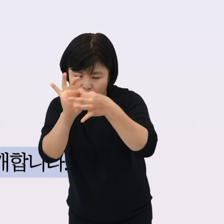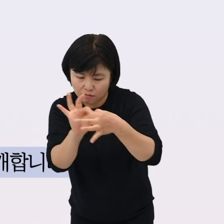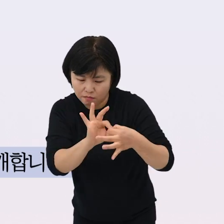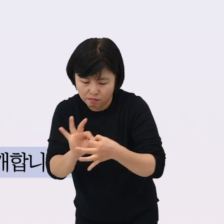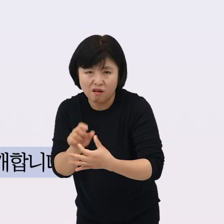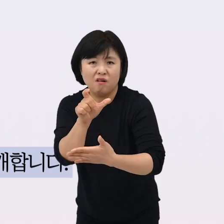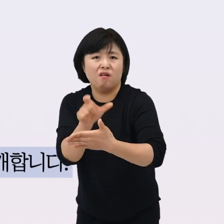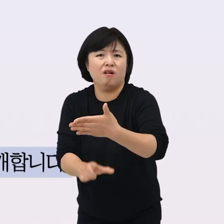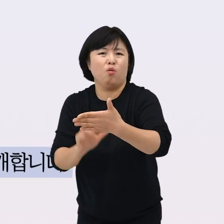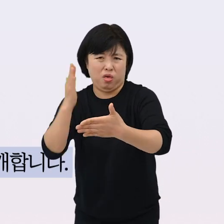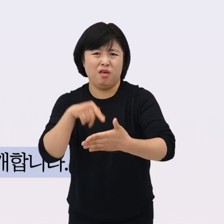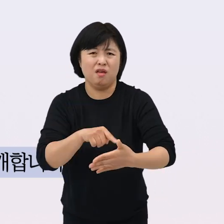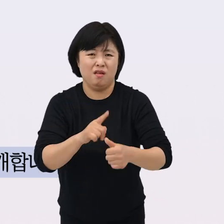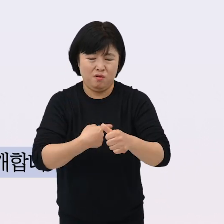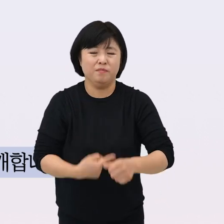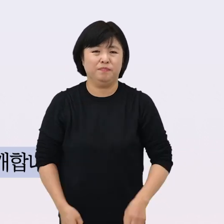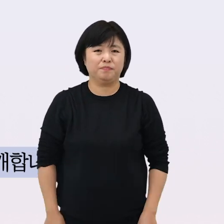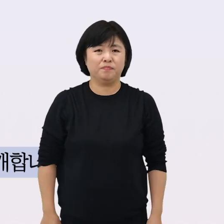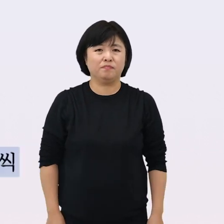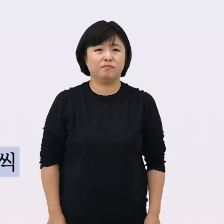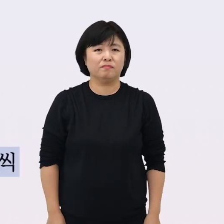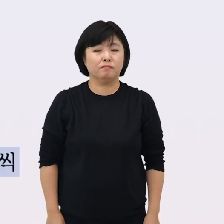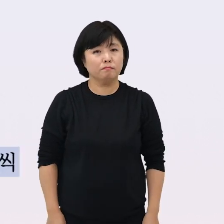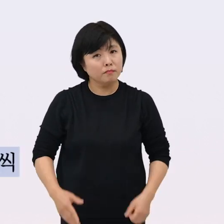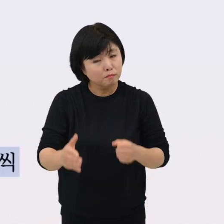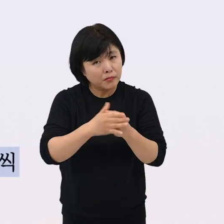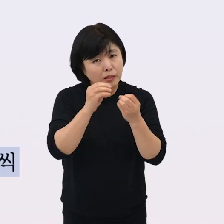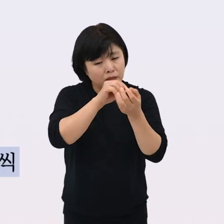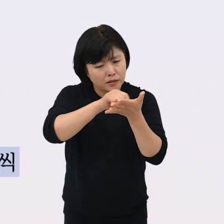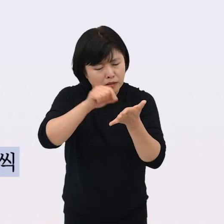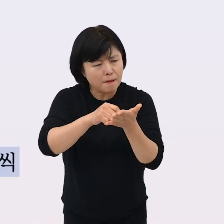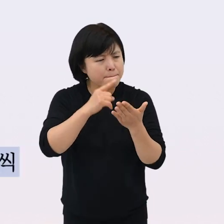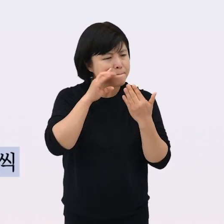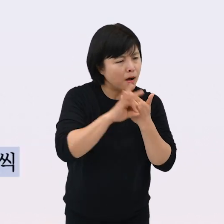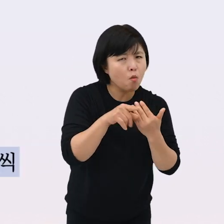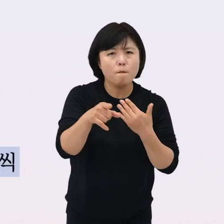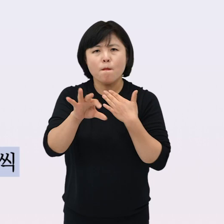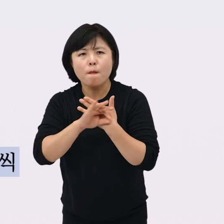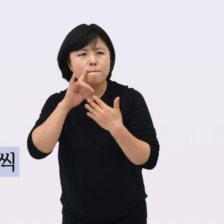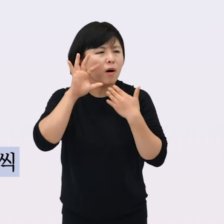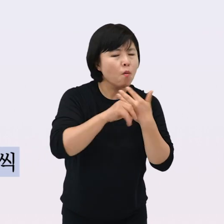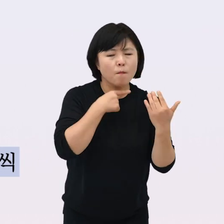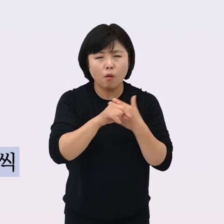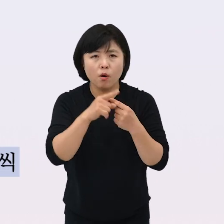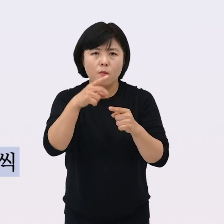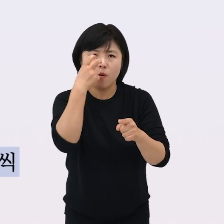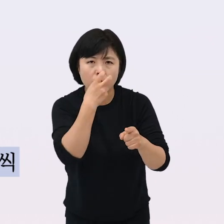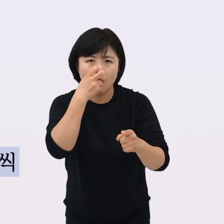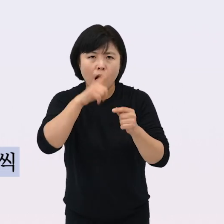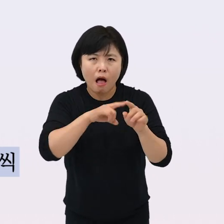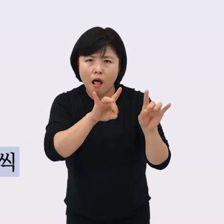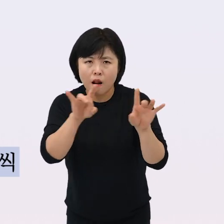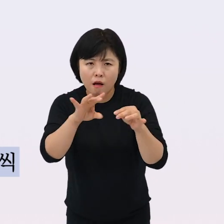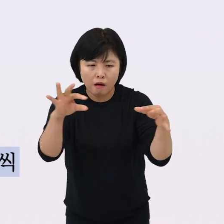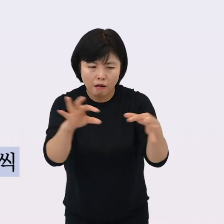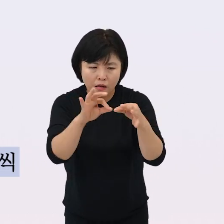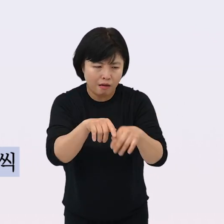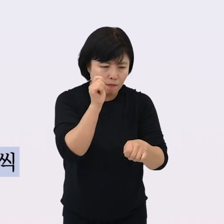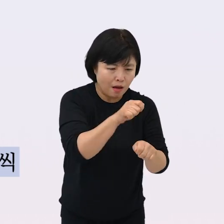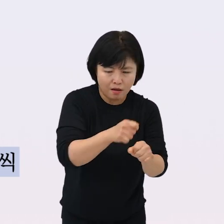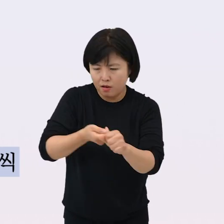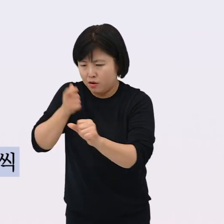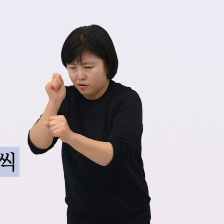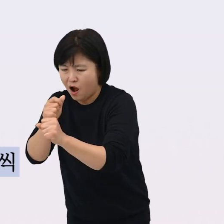쓰는 방법에 대해서도 여기에 소개가 되어 있습니다. 그래서 일기를 써서 계속 관찰을 해보고 한 번에 하나씩만, 여기